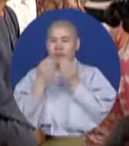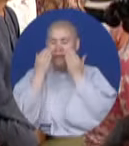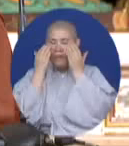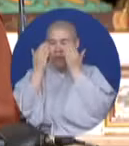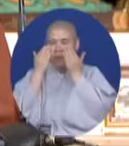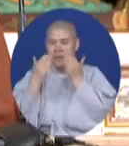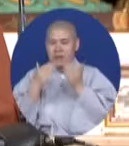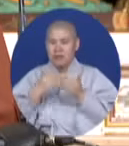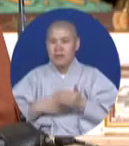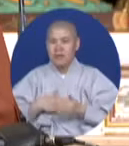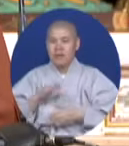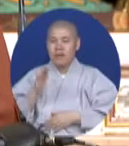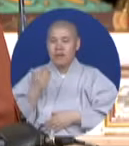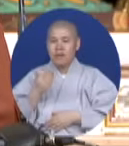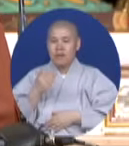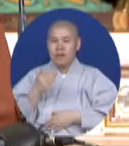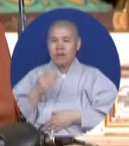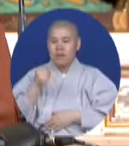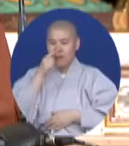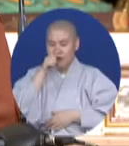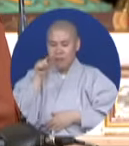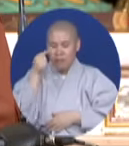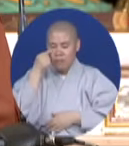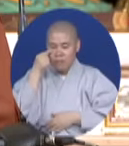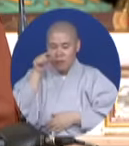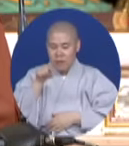눈앞에 보듯이 아는 거 그 깨달음이거든요.